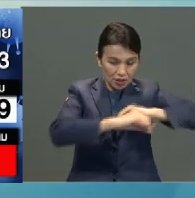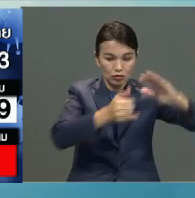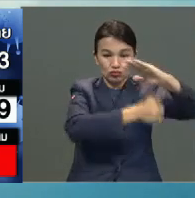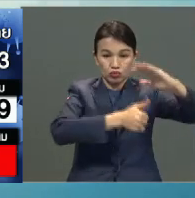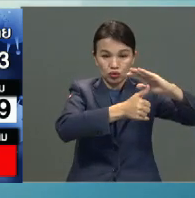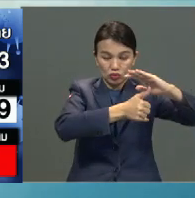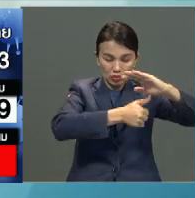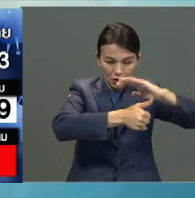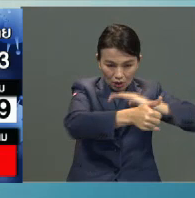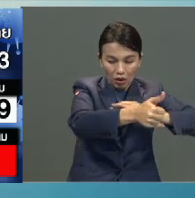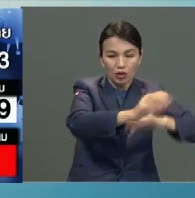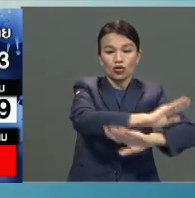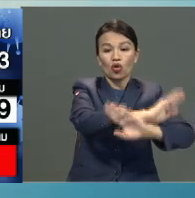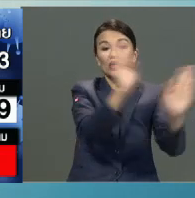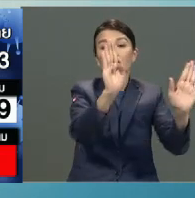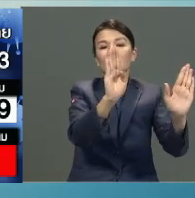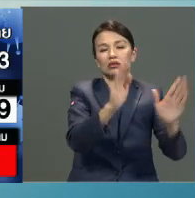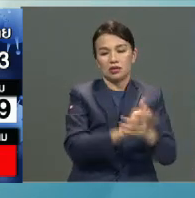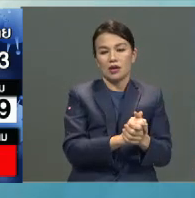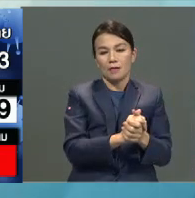ยกเลิกการห้ามออกเคหสถานนะครับอันนี้ที่ 12